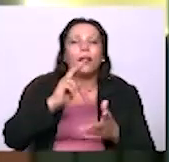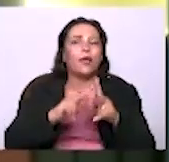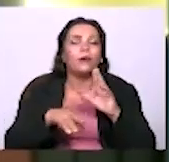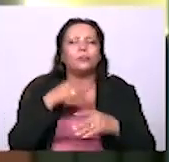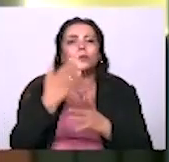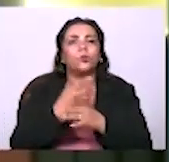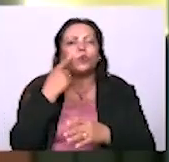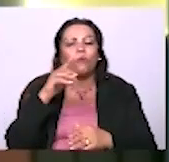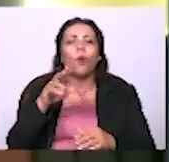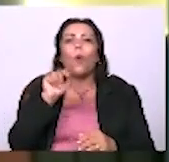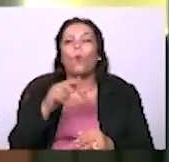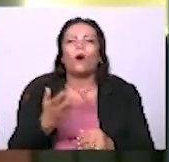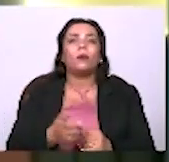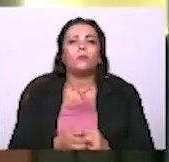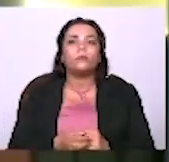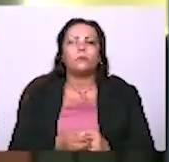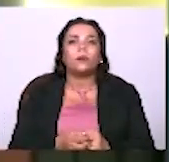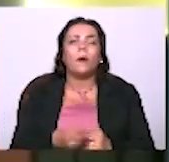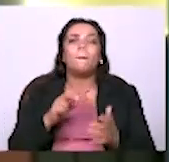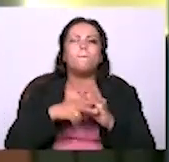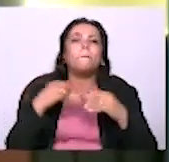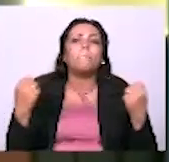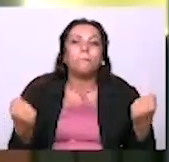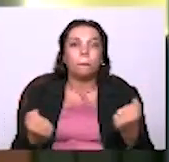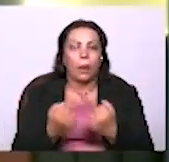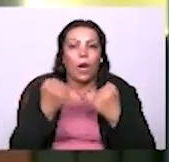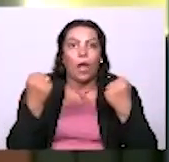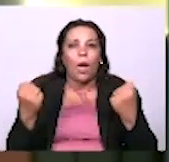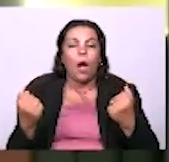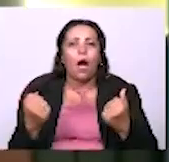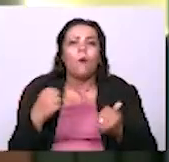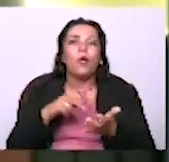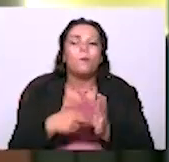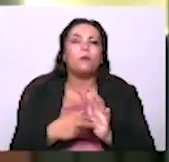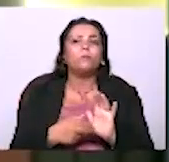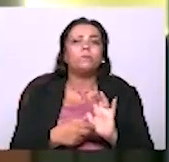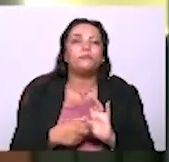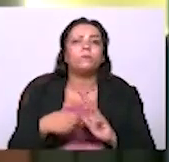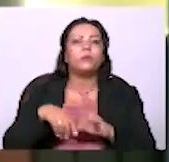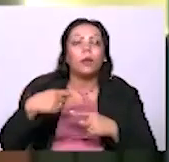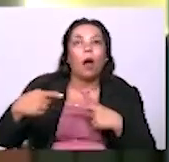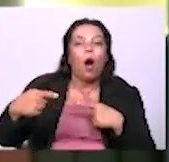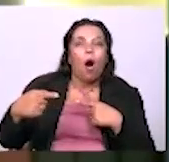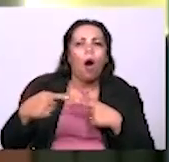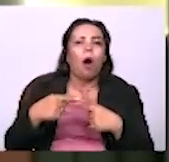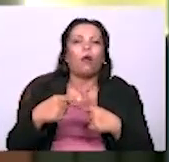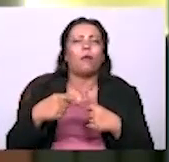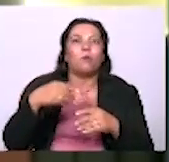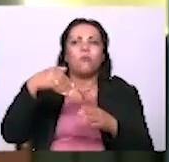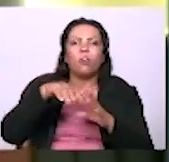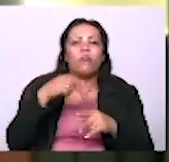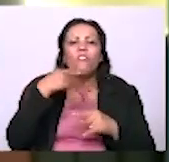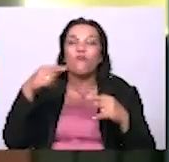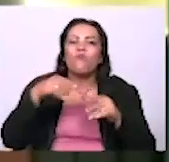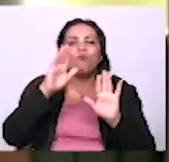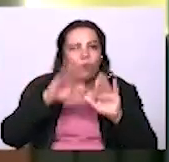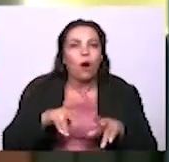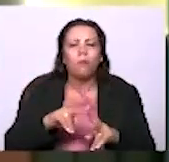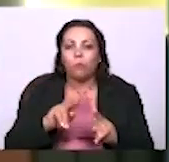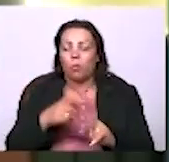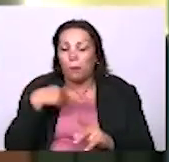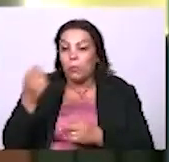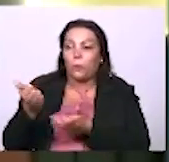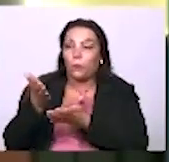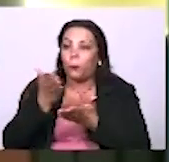المنتجات هو بيحاول ان هو يقرب الفجوه لكن ستظل هناك فجوه طبعا هو